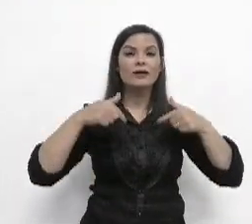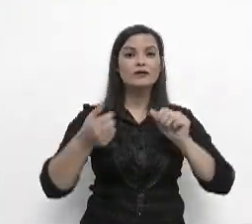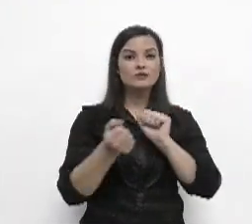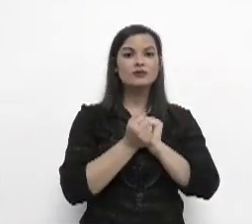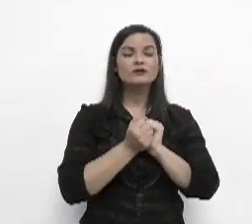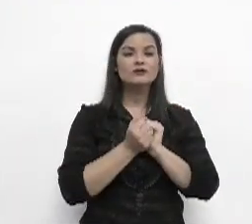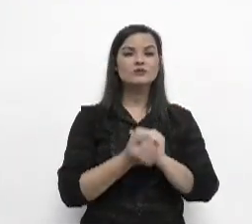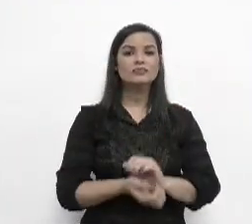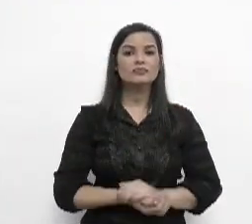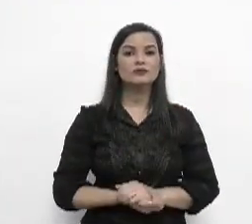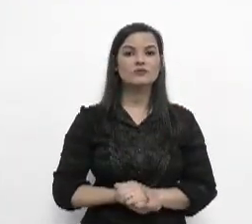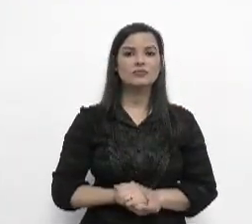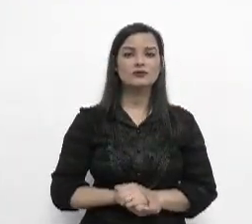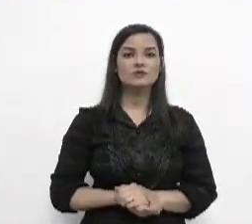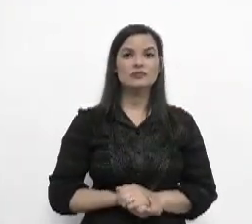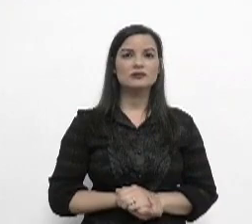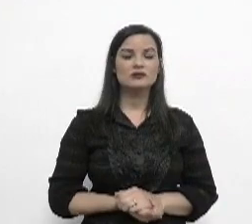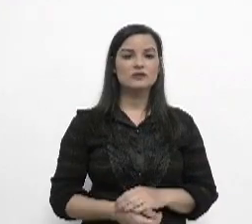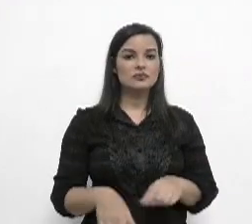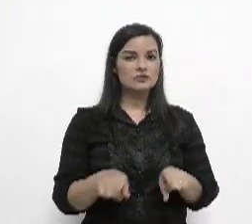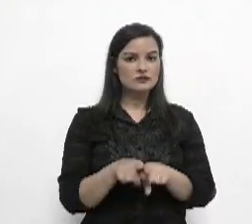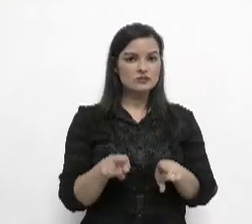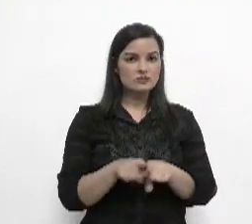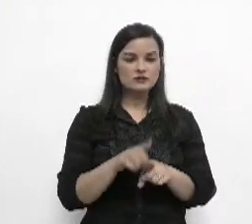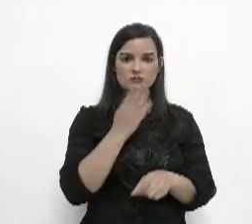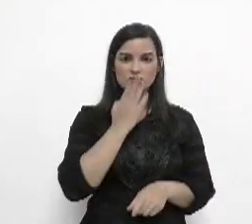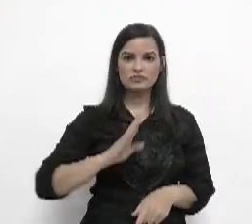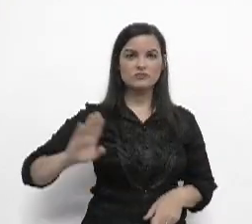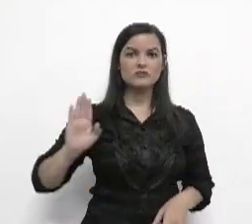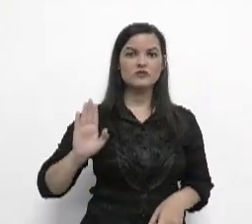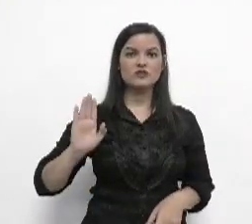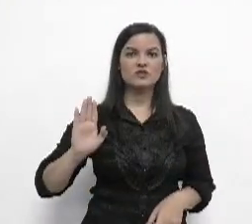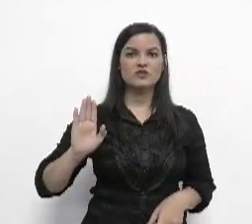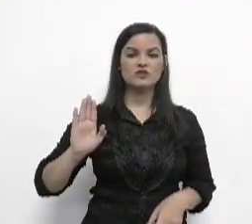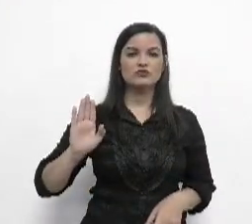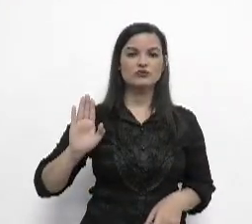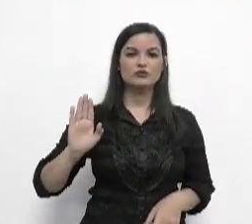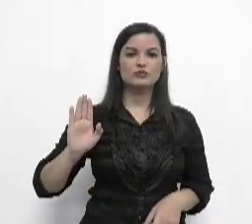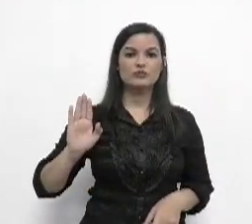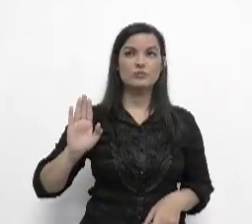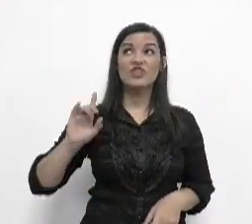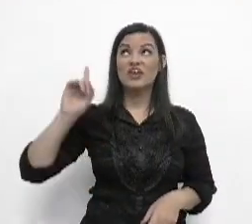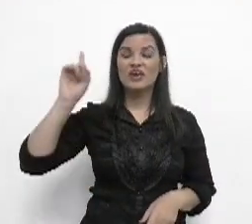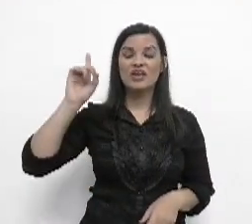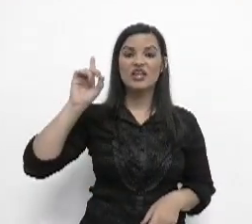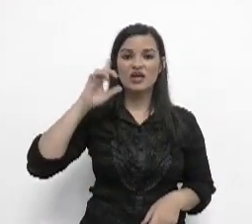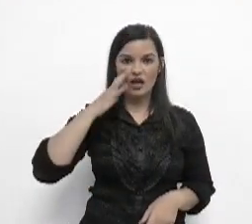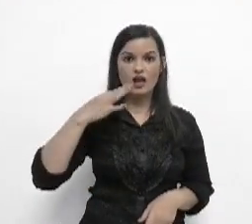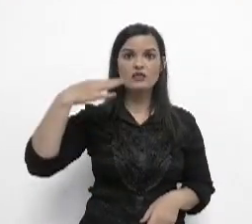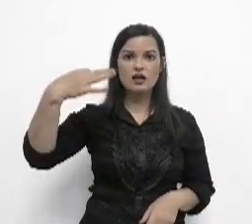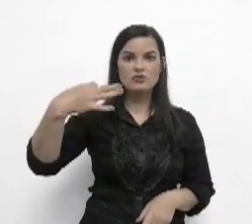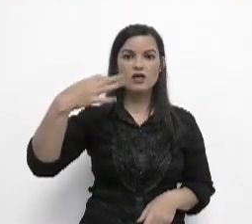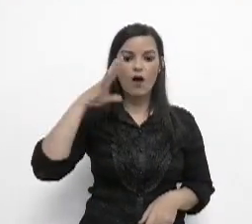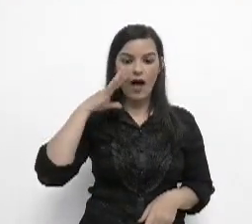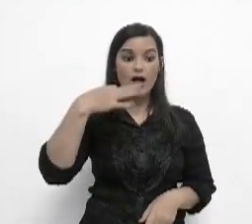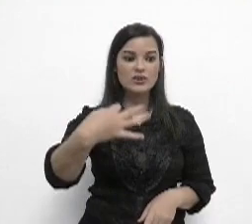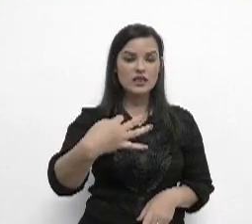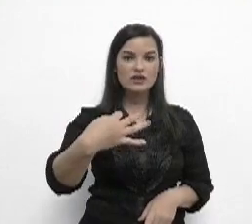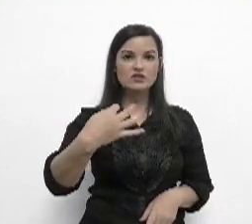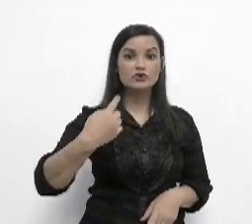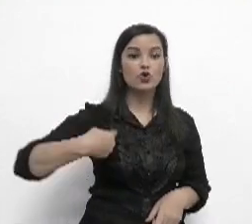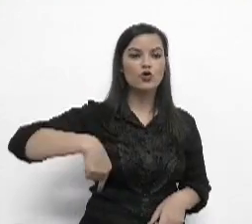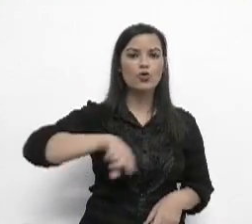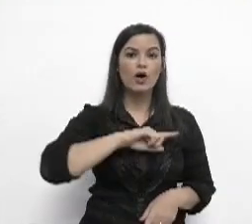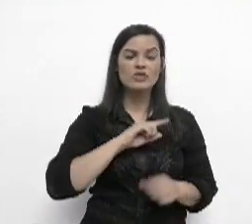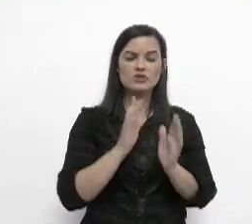곳에 내가 거기 함께 하겠다고 E 말씀했습니다. também nas promessas de que ouvirá as nossas orações, ele diz: aqueles 2 ou 3 estiverem reunidos